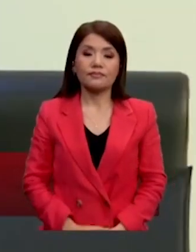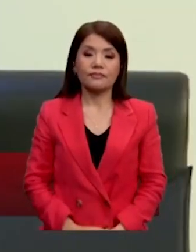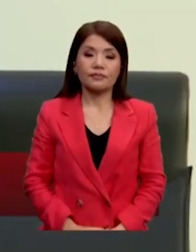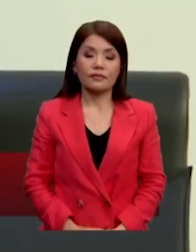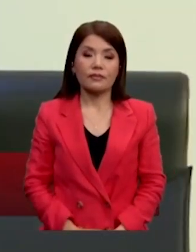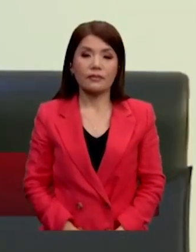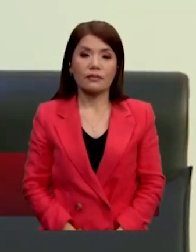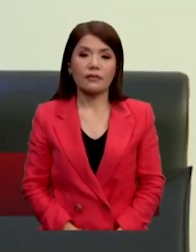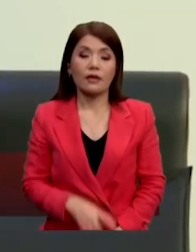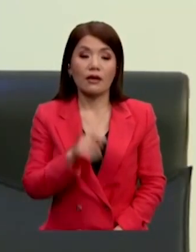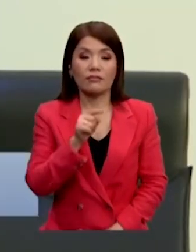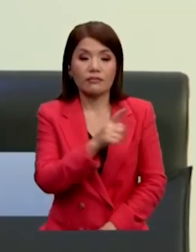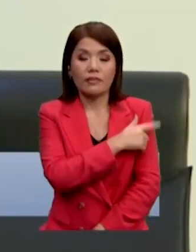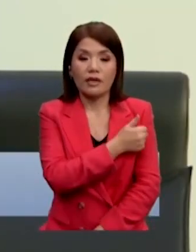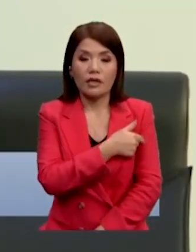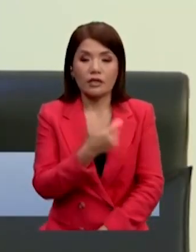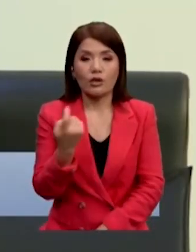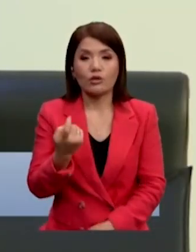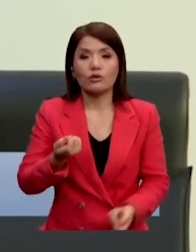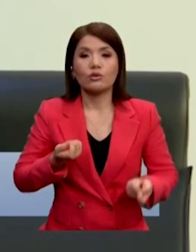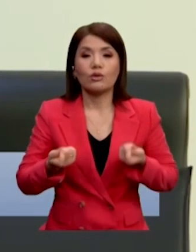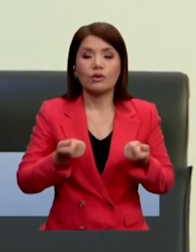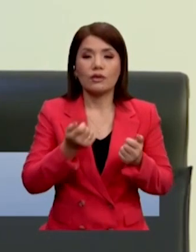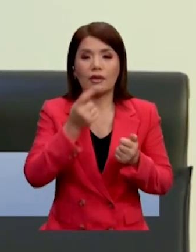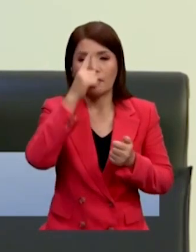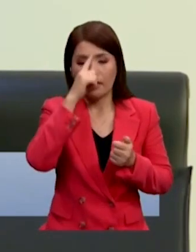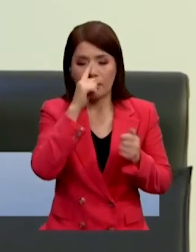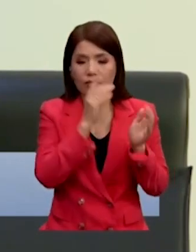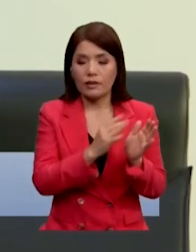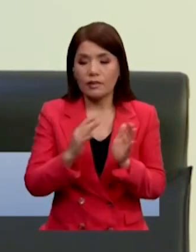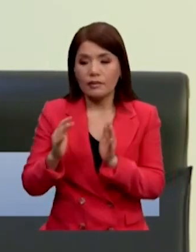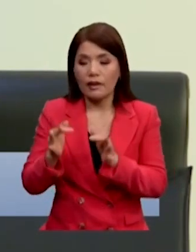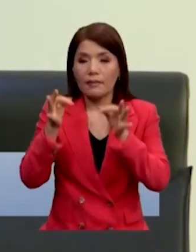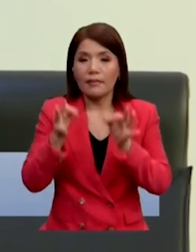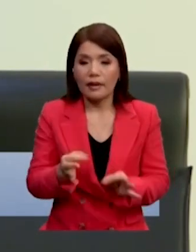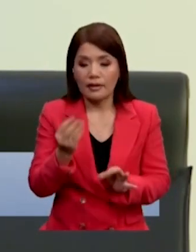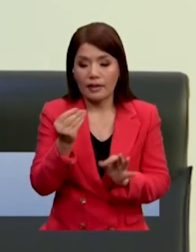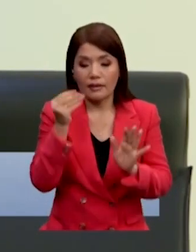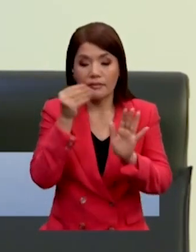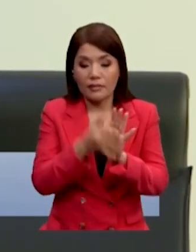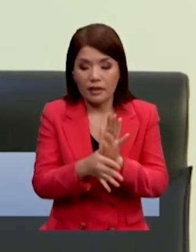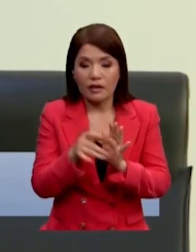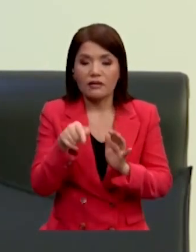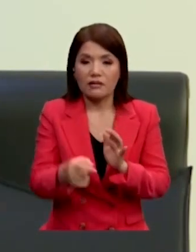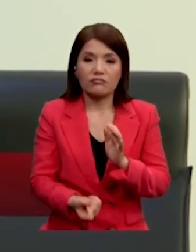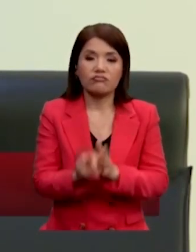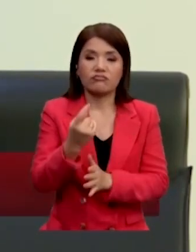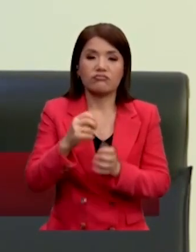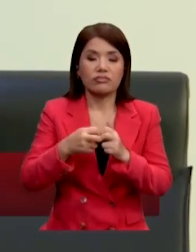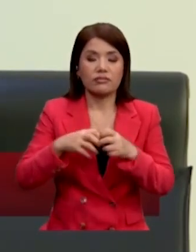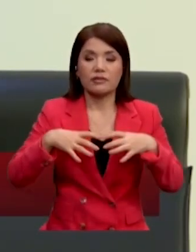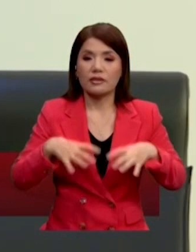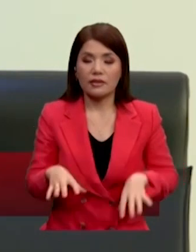бұл аурухананың басшылығы егер аймамай қаржының лектерін дұрыс қадағалағанда мүмкін мұндай қиындықтар туындамаған болар ма